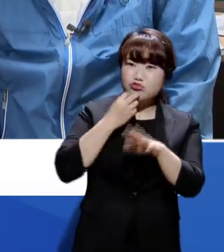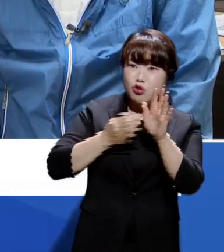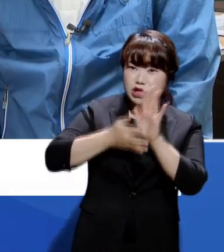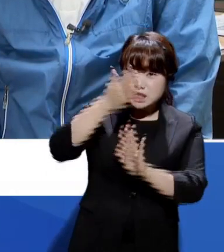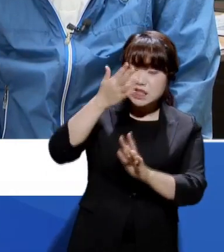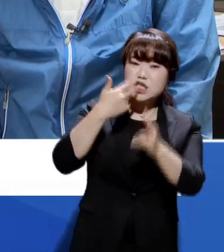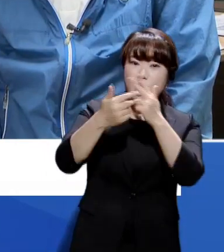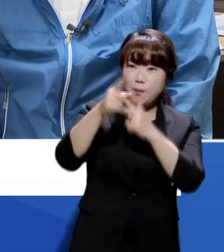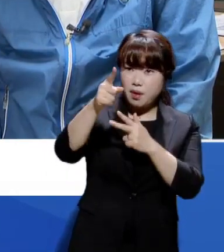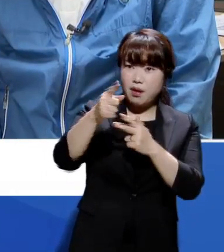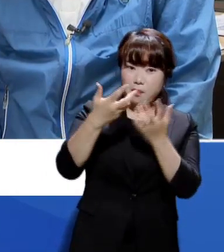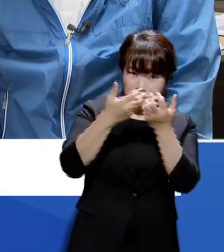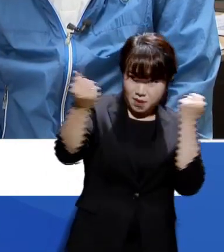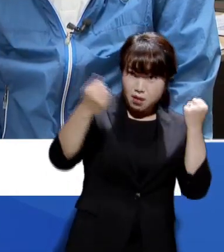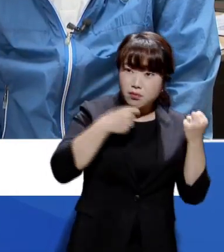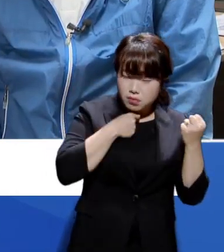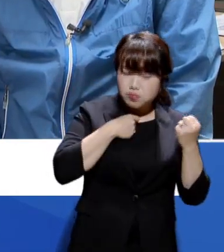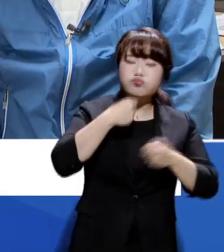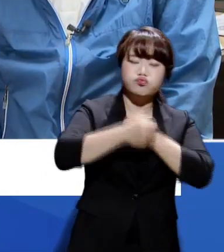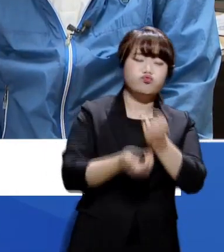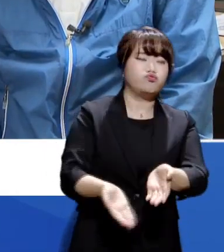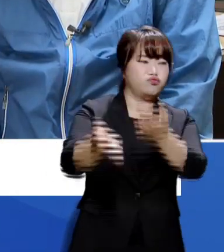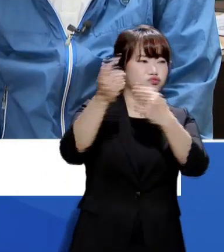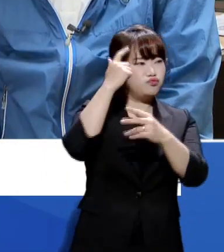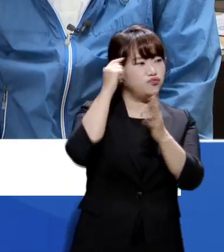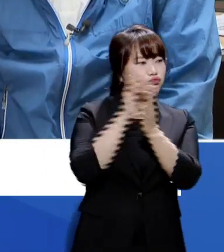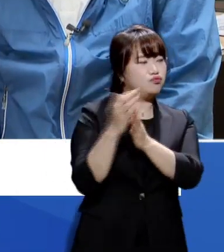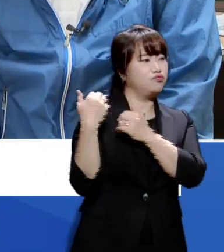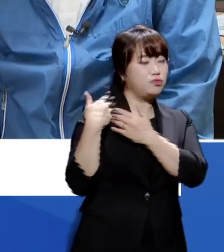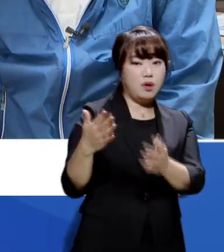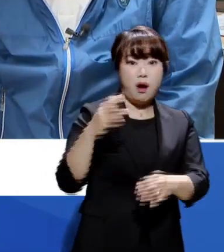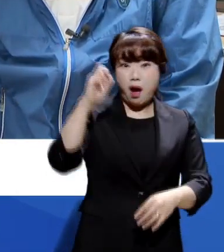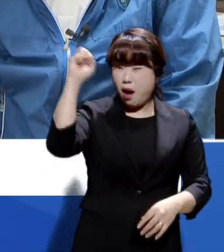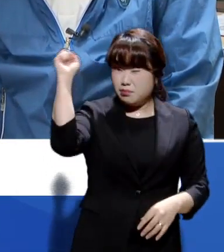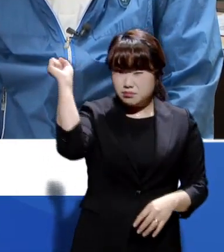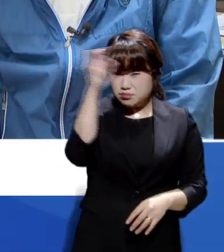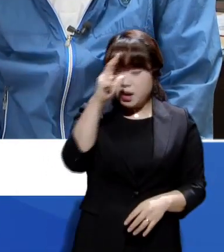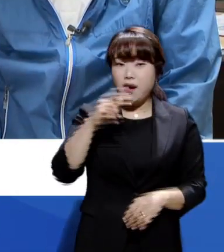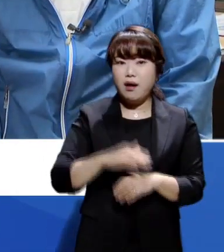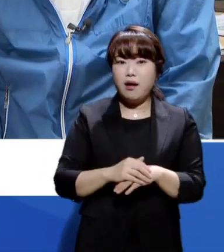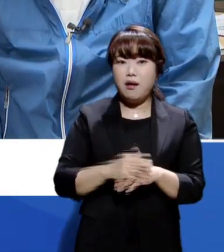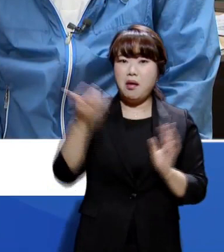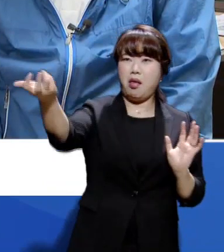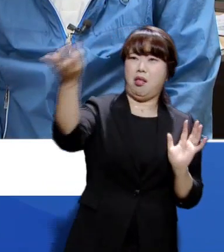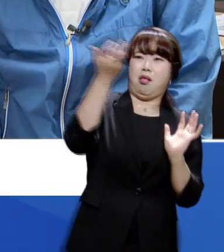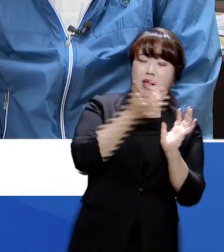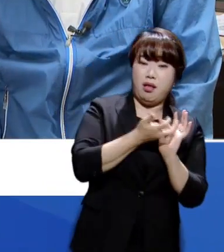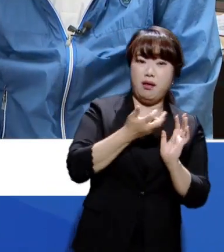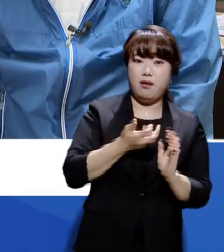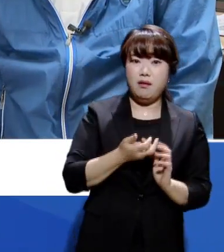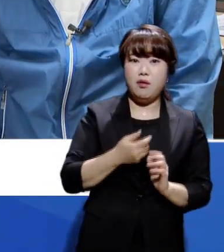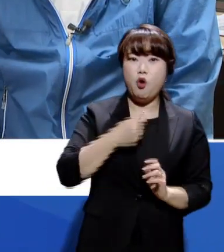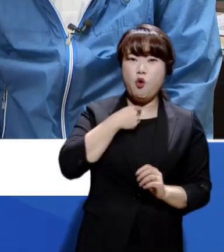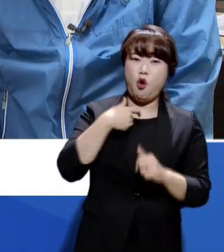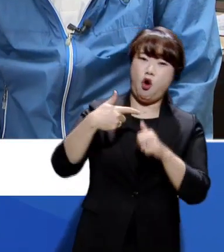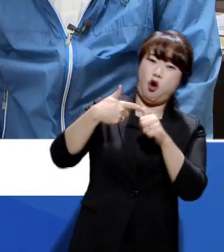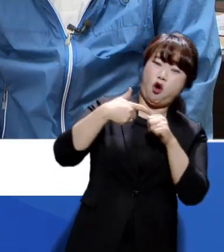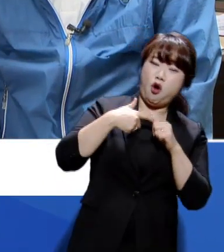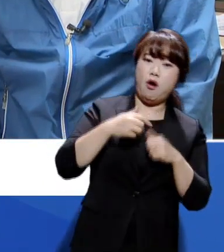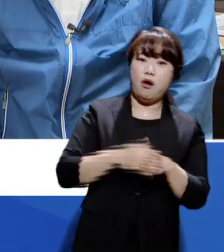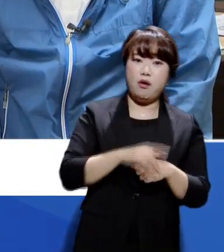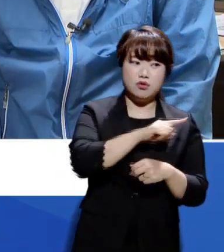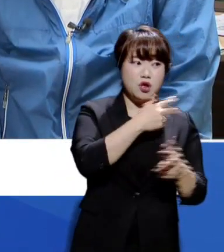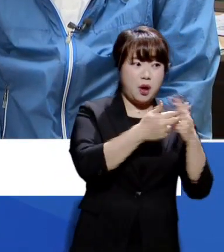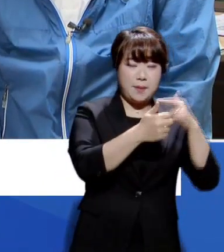다른 구청으로 가기로 했었는데 어느 날 갑자기 날벼락처럼 우리 구장으로 오게 됐다고 하고 우리